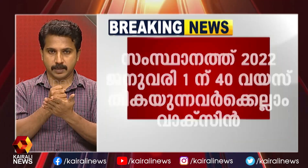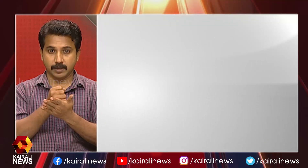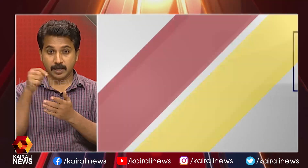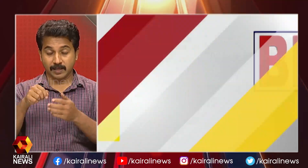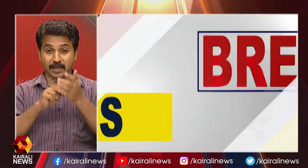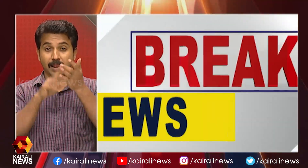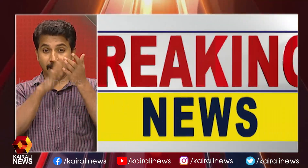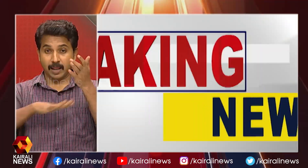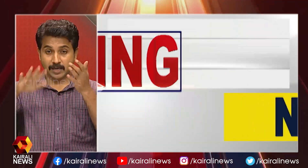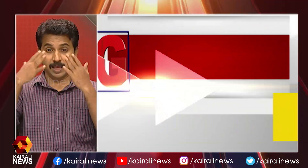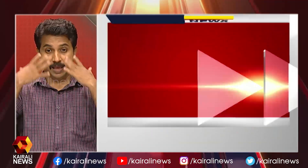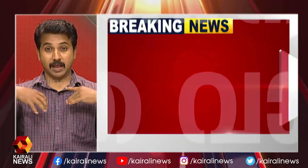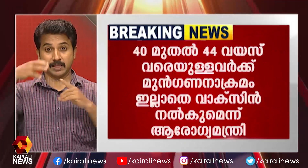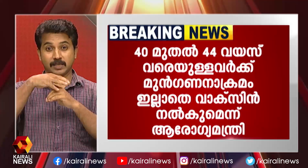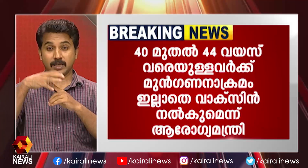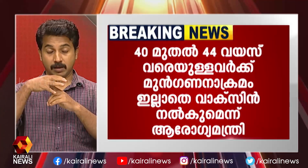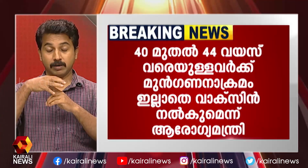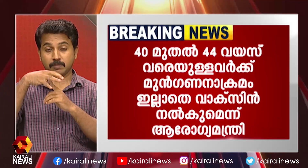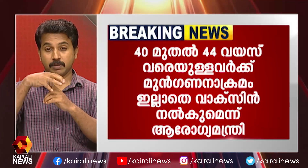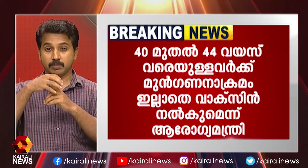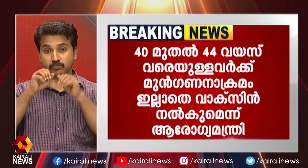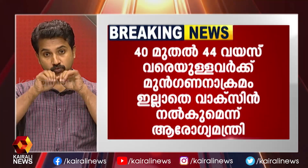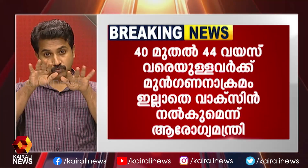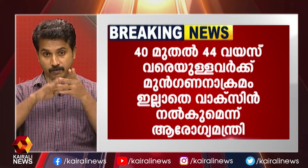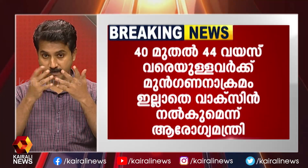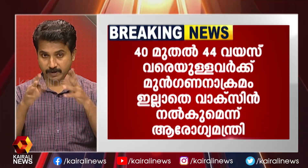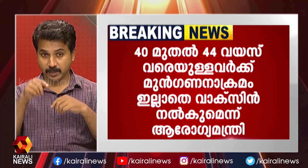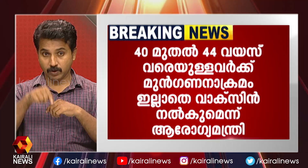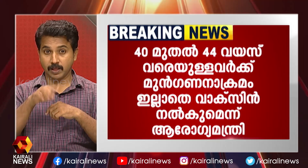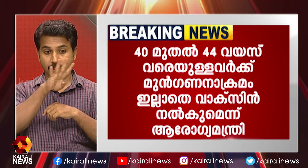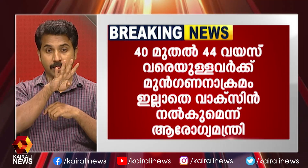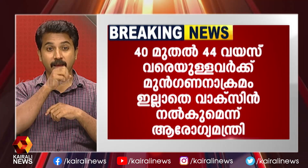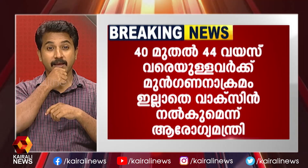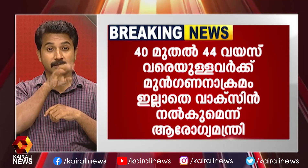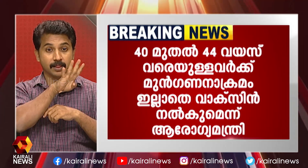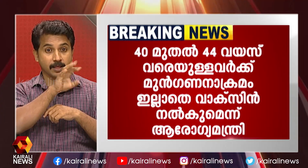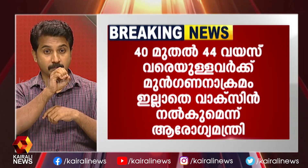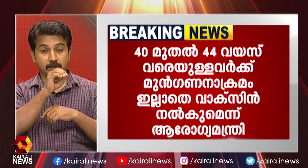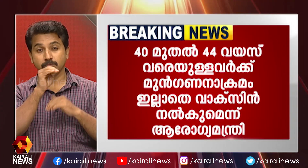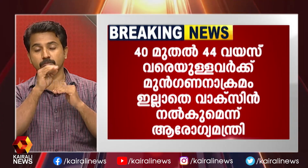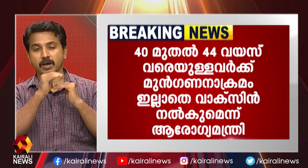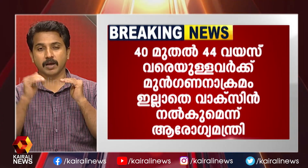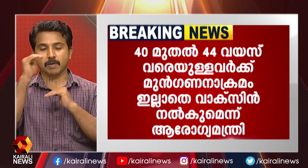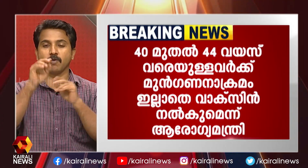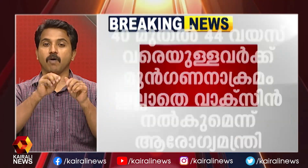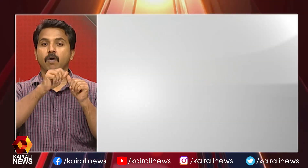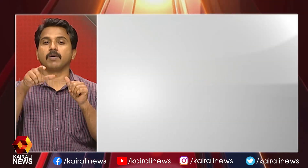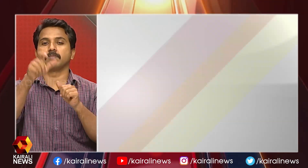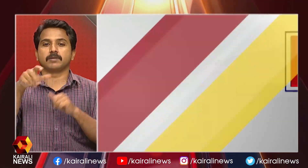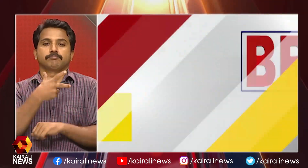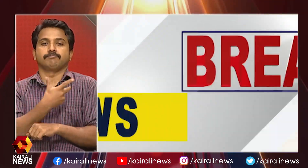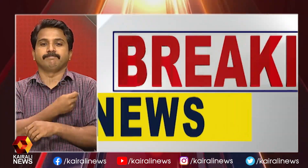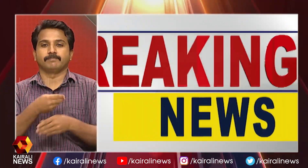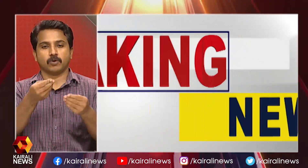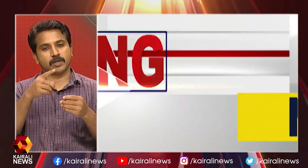ദേശീയ ആരോഗ്യ ദൗത്യം സർക്കുലർ പുറപ്പെടുവിച്ചിട്ടുണ്ട്. ഇതോടെ 40 വയസ്സിന് മുകളിലുള്ള എല്ലാവർക്കും വാക്സിൻ ലഭ്യമാക്കുക എന്നുള്ളതാണ്